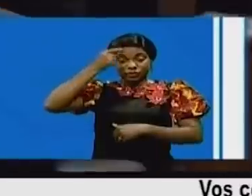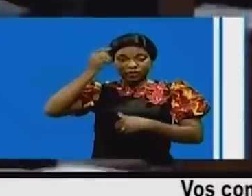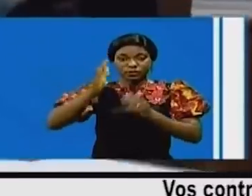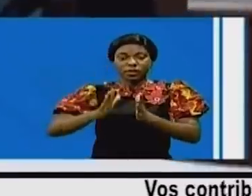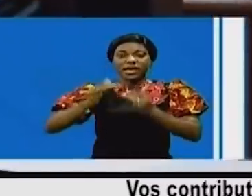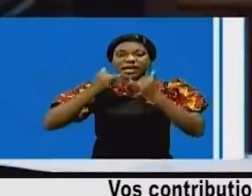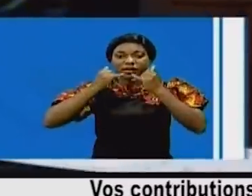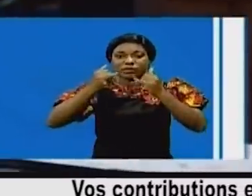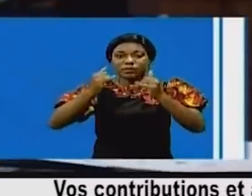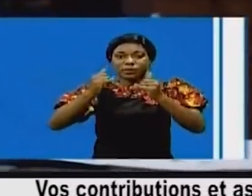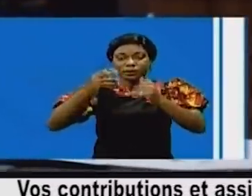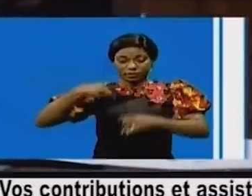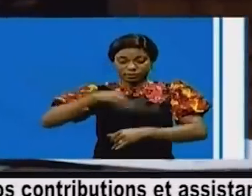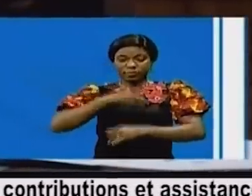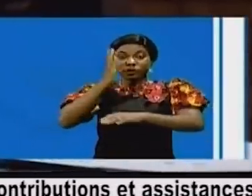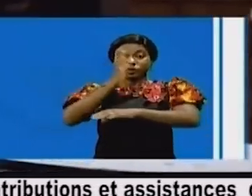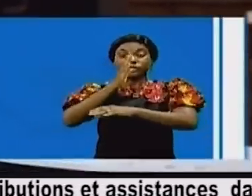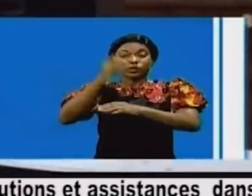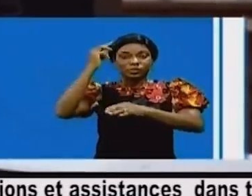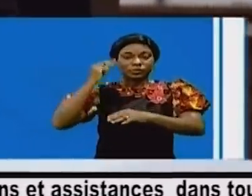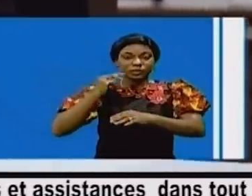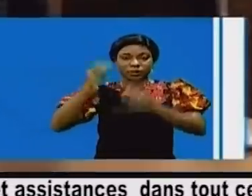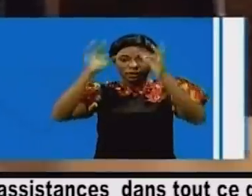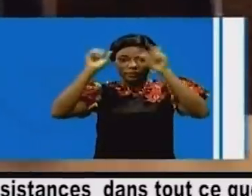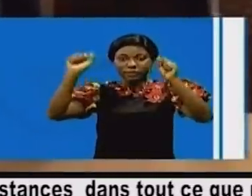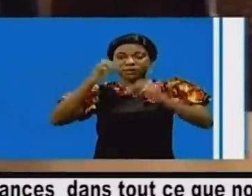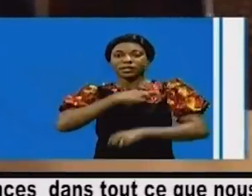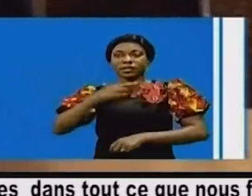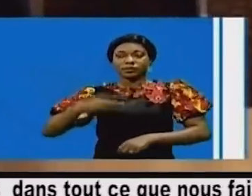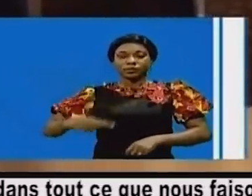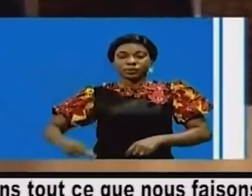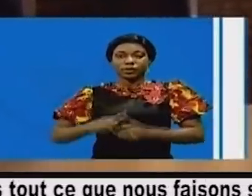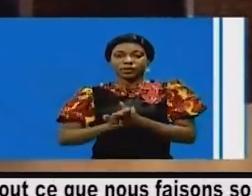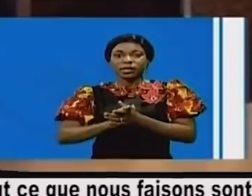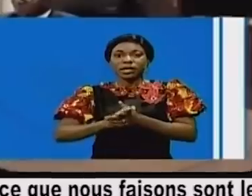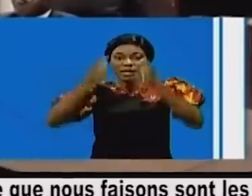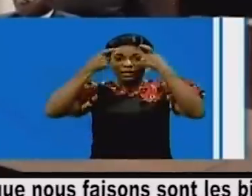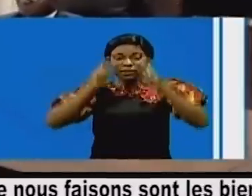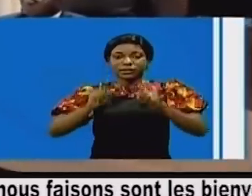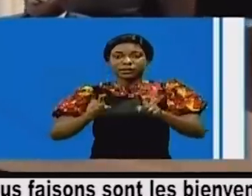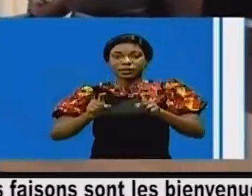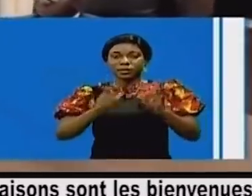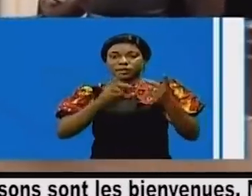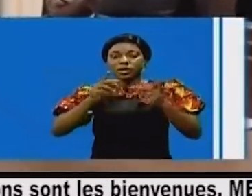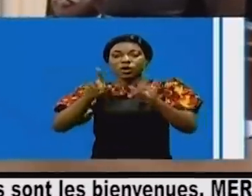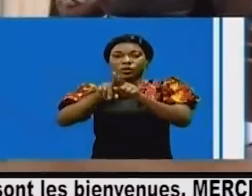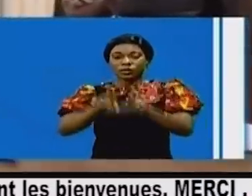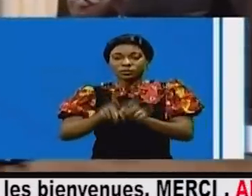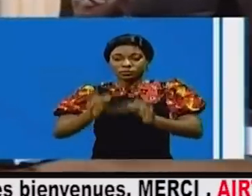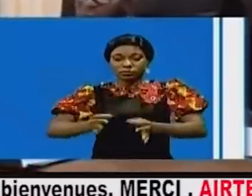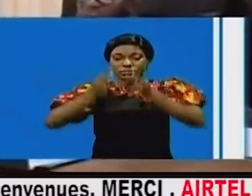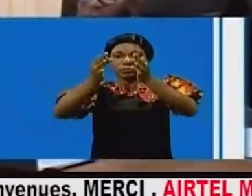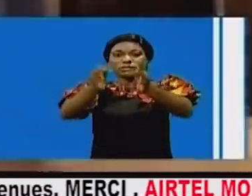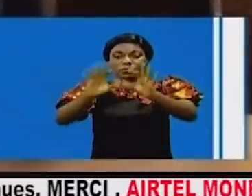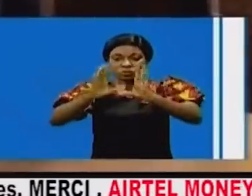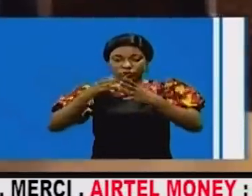le membre du Conseil des ministres que le Président de la République a décidé du report de toutes les